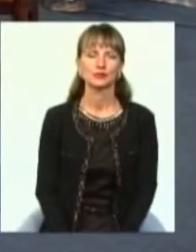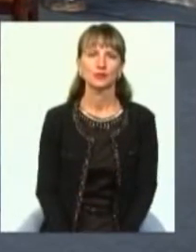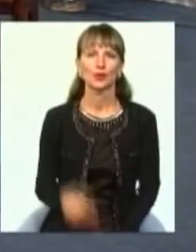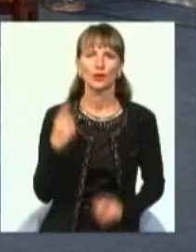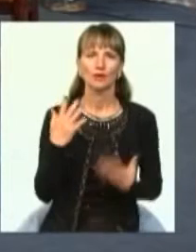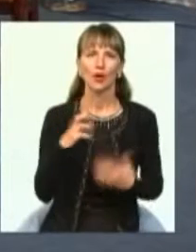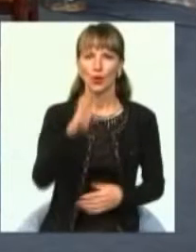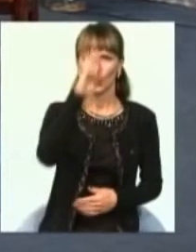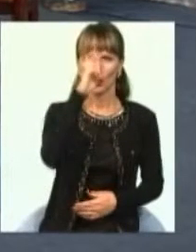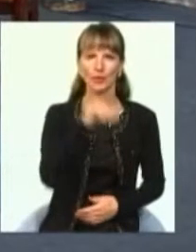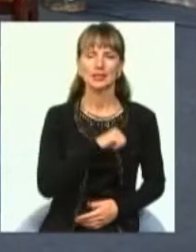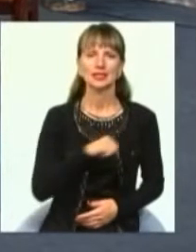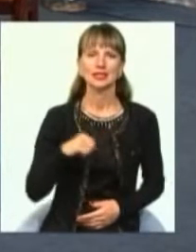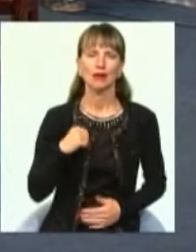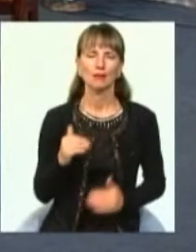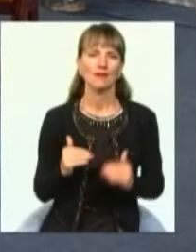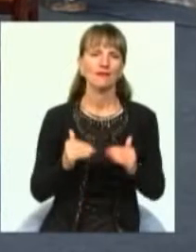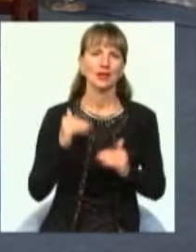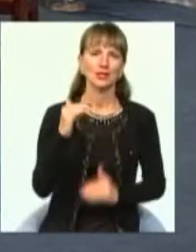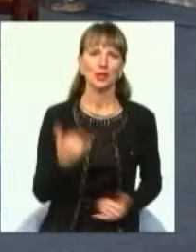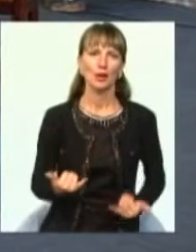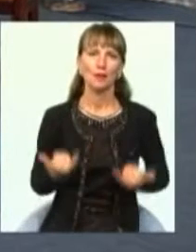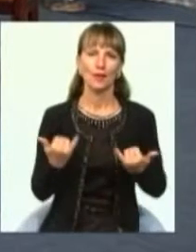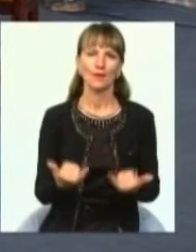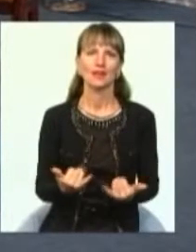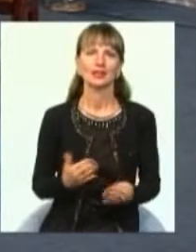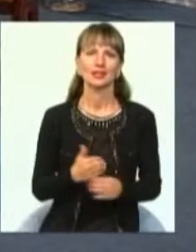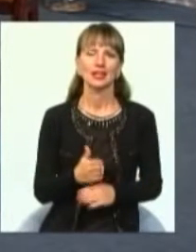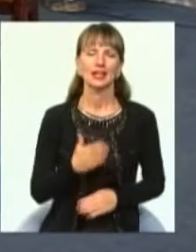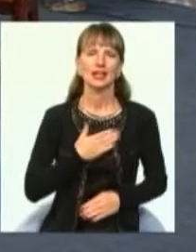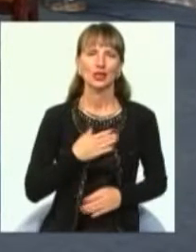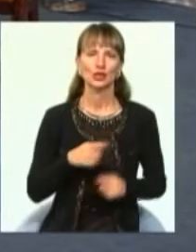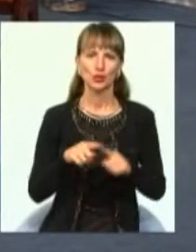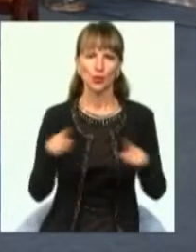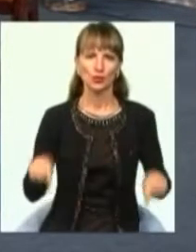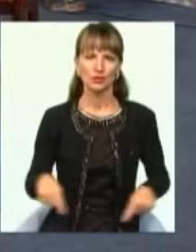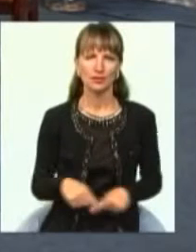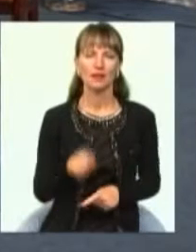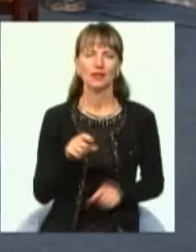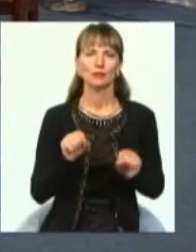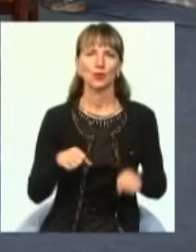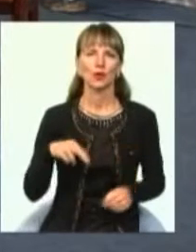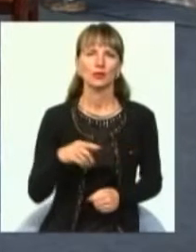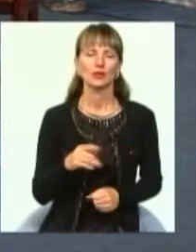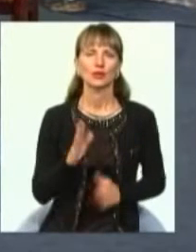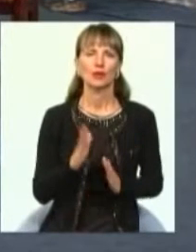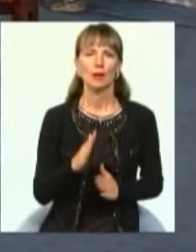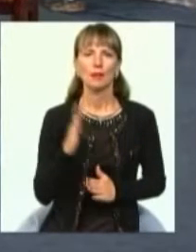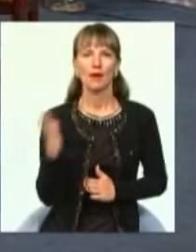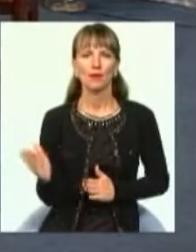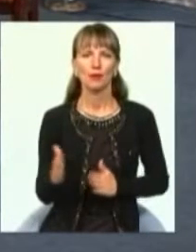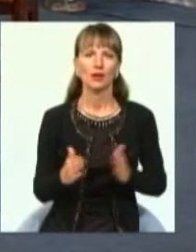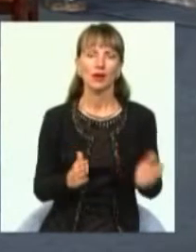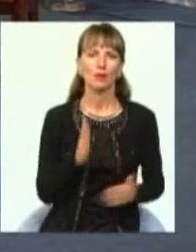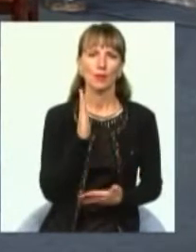уявляєте? Хоч король саме такий високоповажний гість, так, на нашій шаховій дошці, але він може ходити або праворуч, або ліворуч,